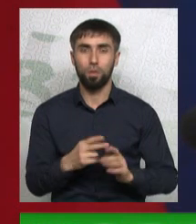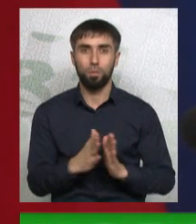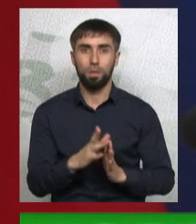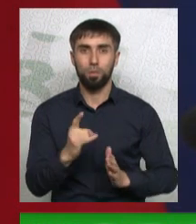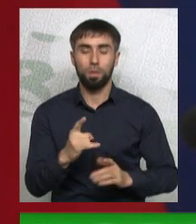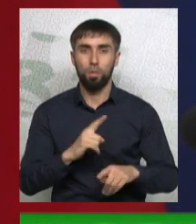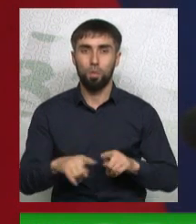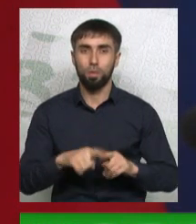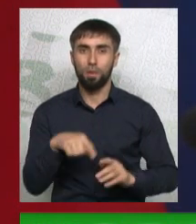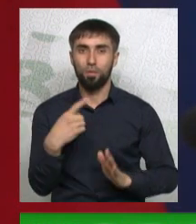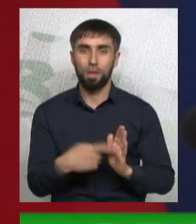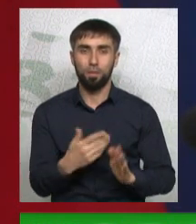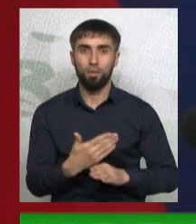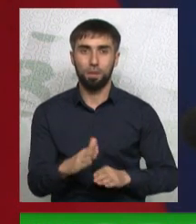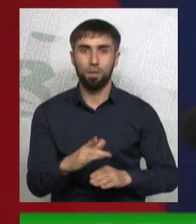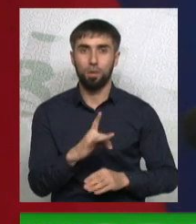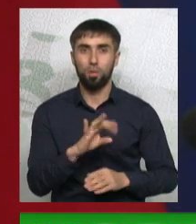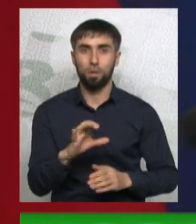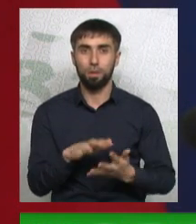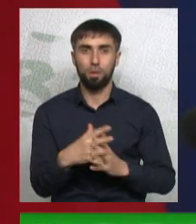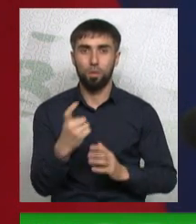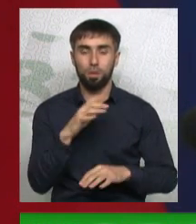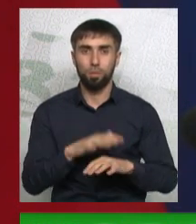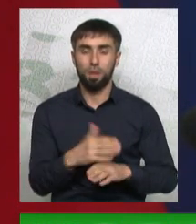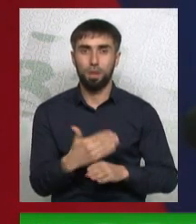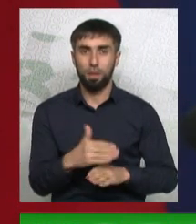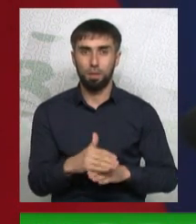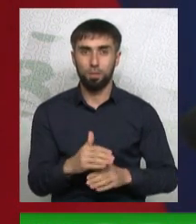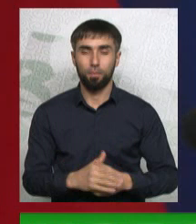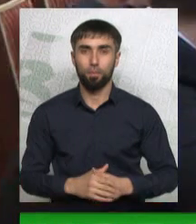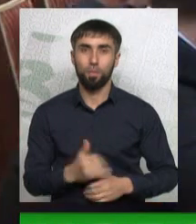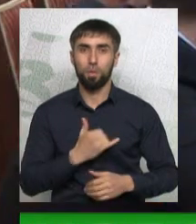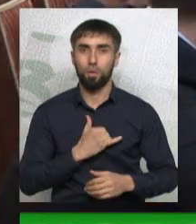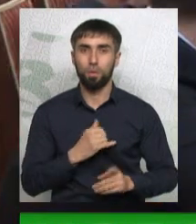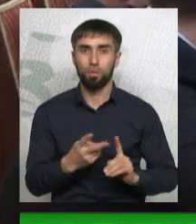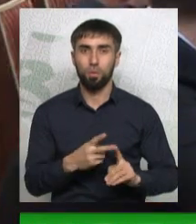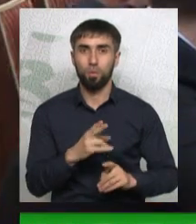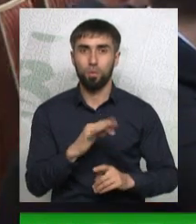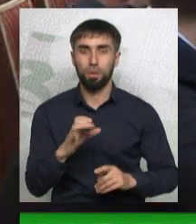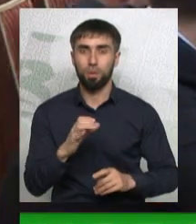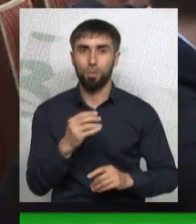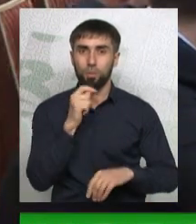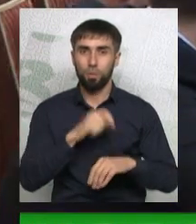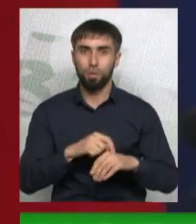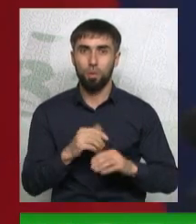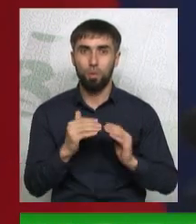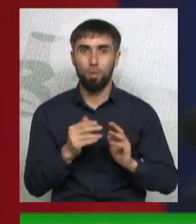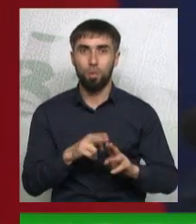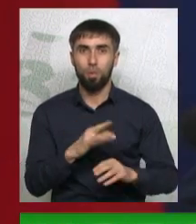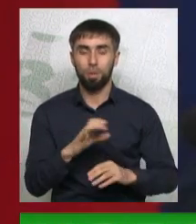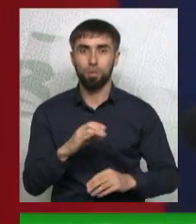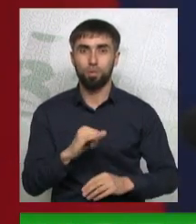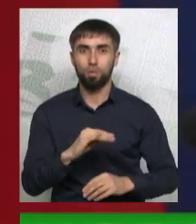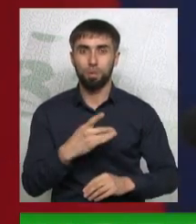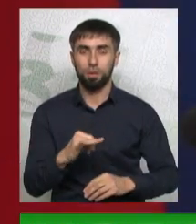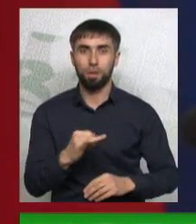бы ускорение вопроса выделения Россельхозбанком кредитных ресурсов. У нас второй комплекс, это птицекомплекс «Южный». Инвестиционный